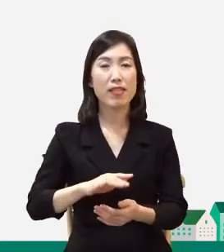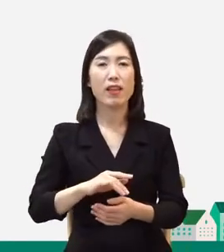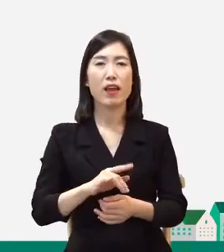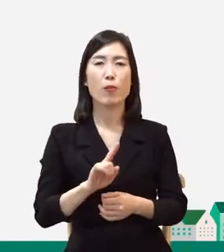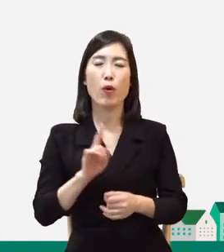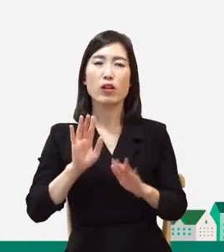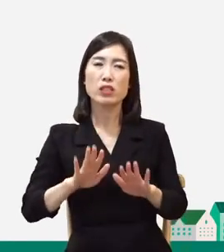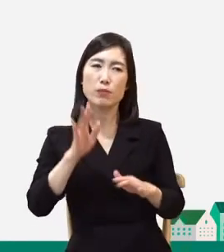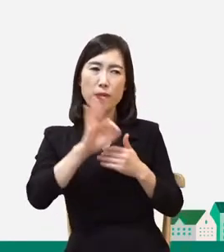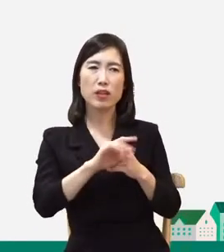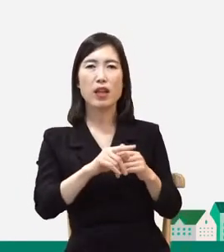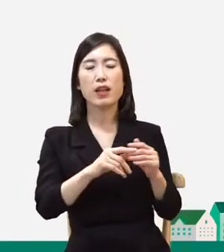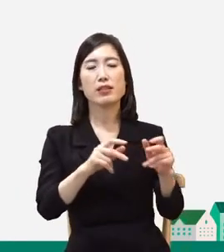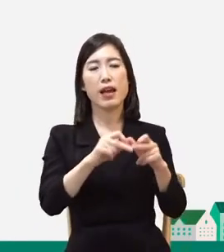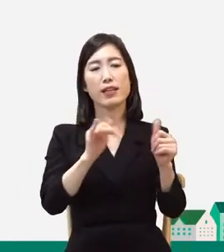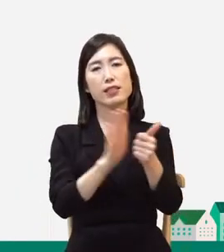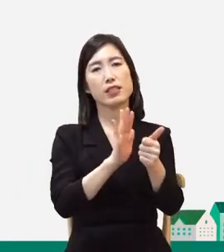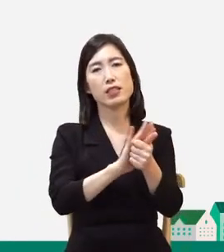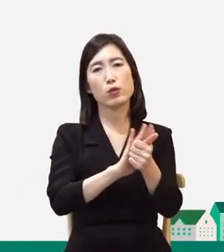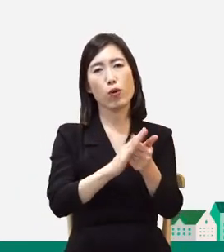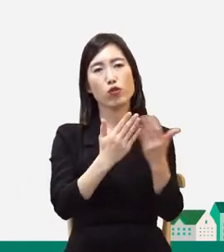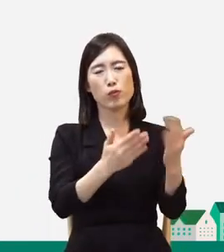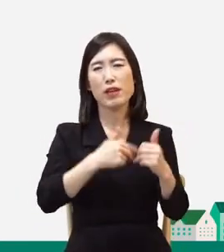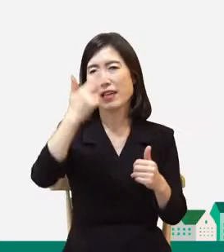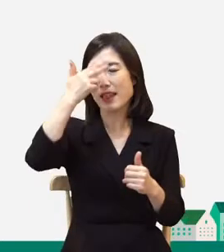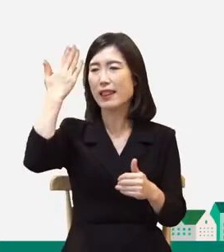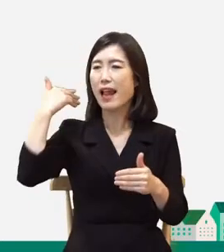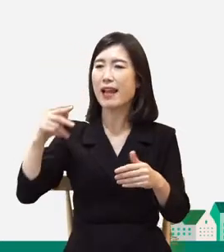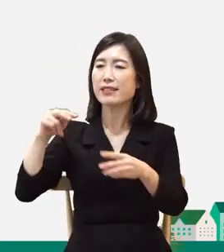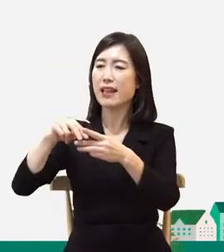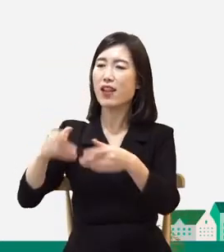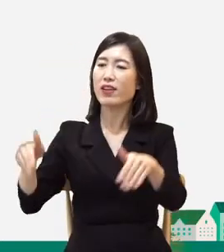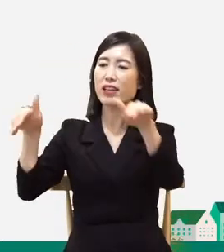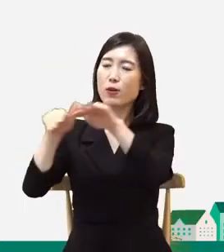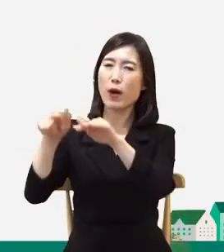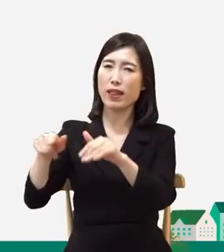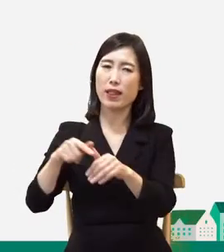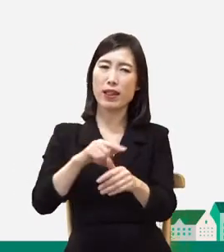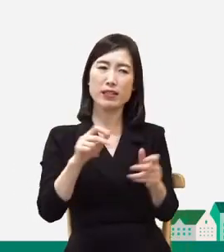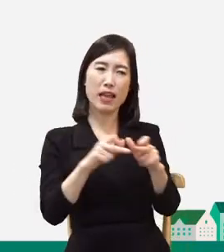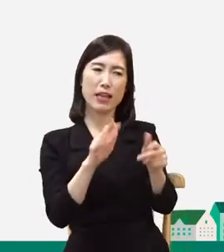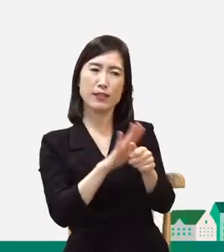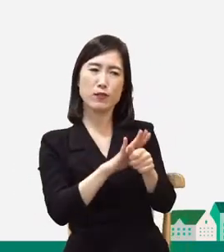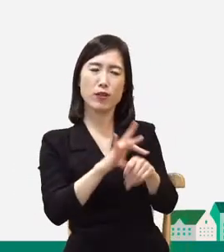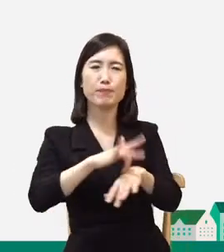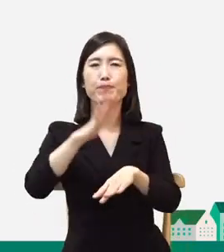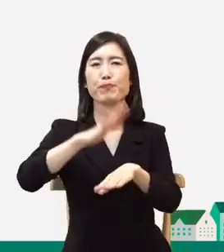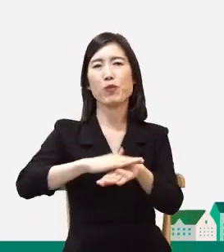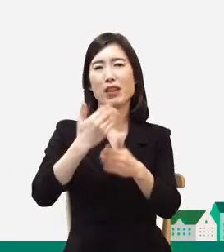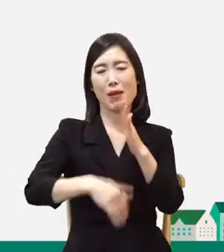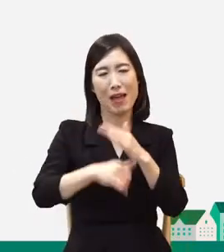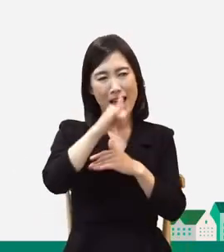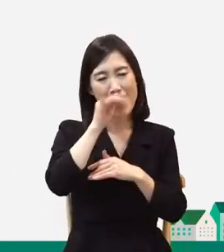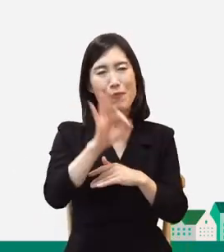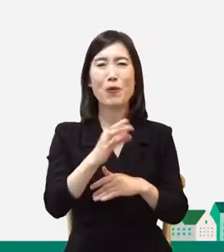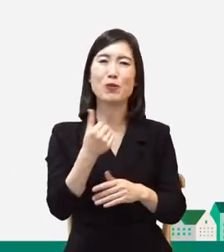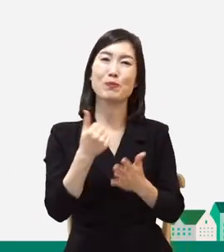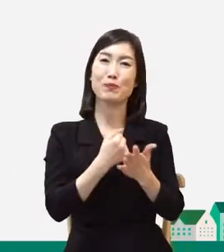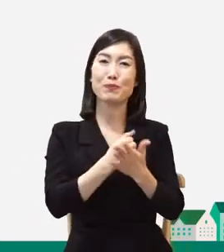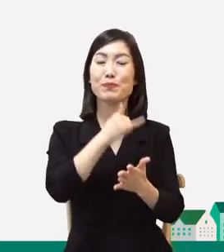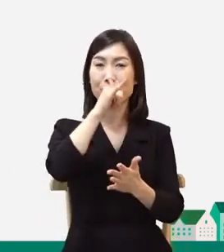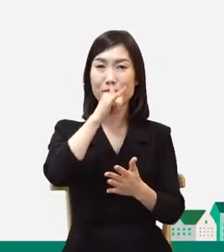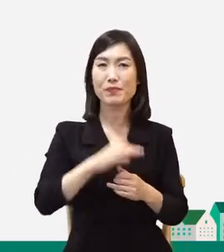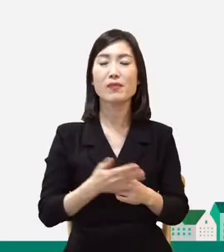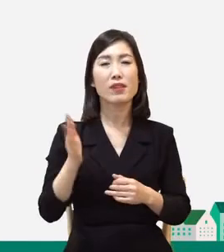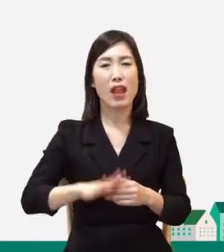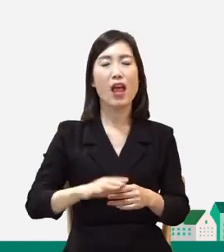기관 지원자 중심의 서비스 제공이 익숙하기 때문에 그 익숙한 방법을 고수하려는 경향을 보이기도 합니다. 또한 많은